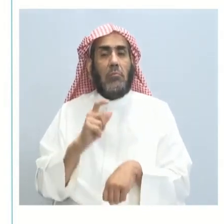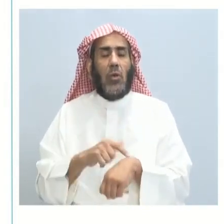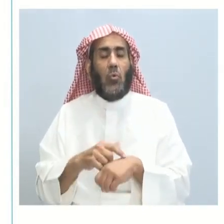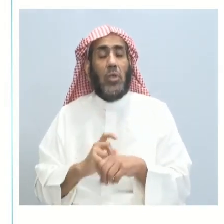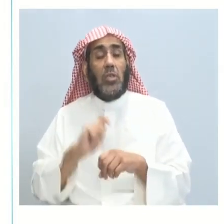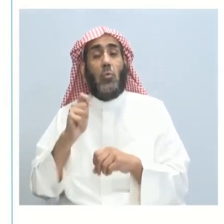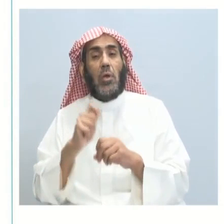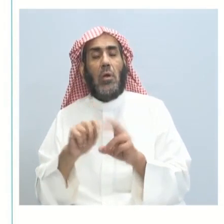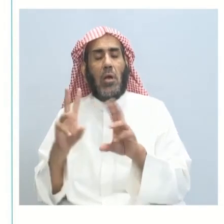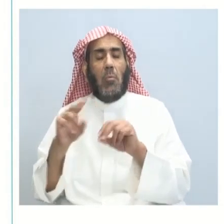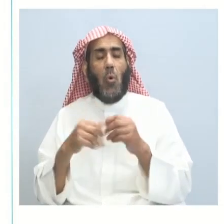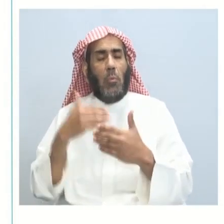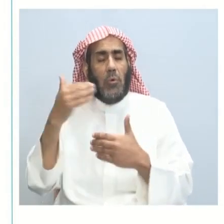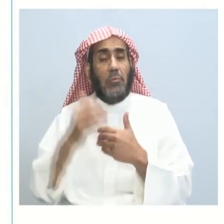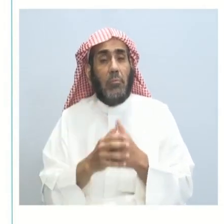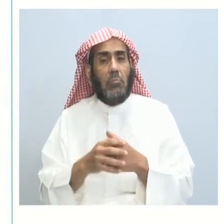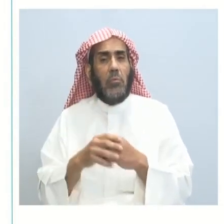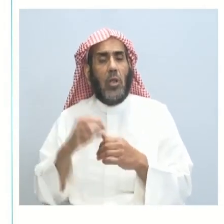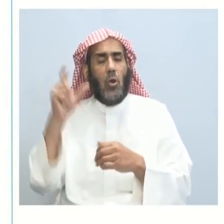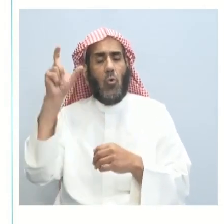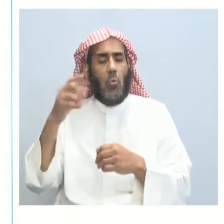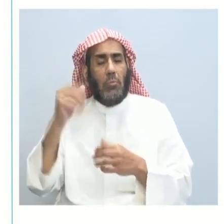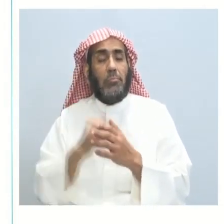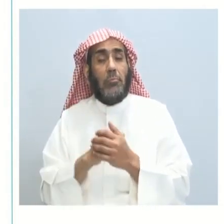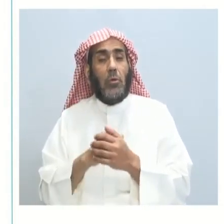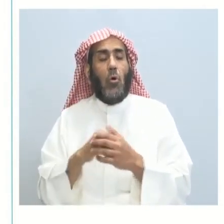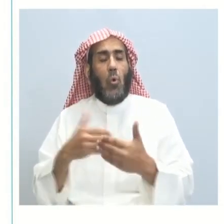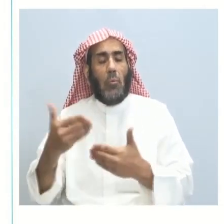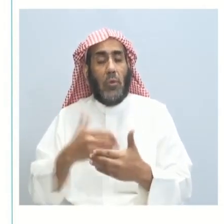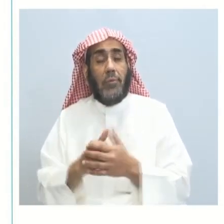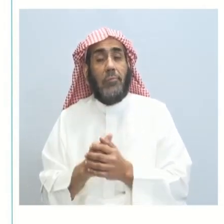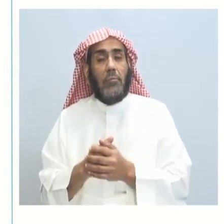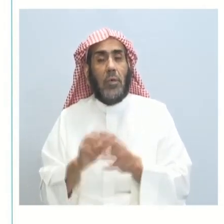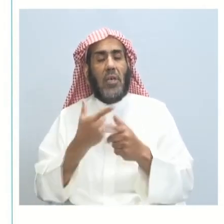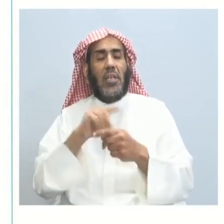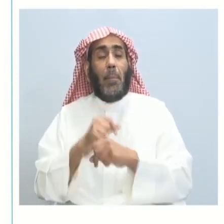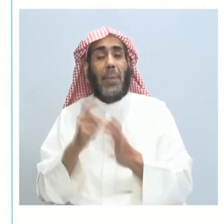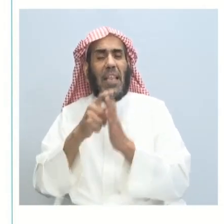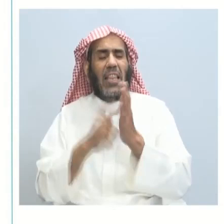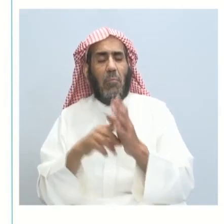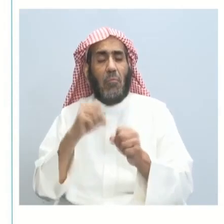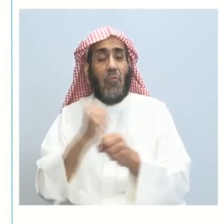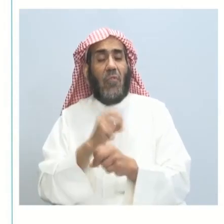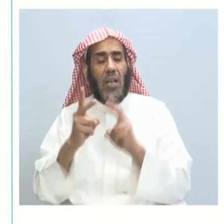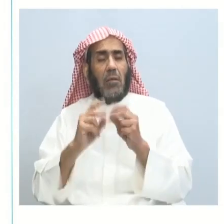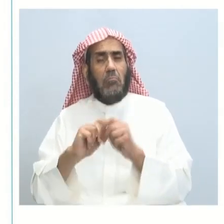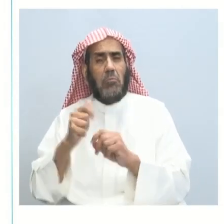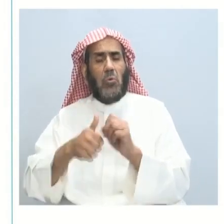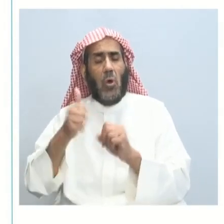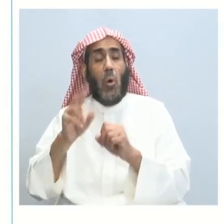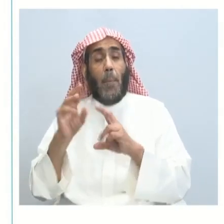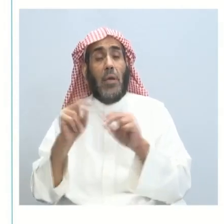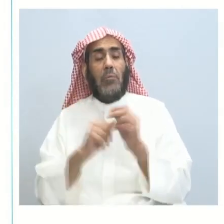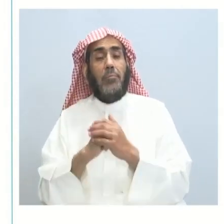الجوده كما هو متوقع من قبل العملاء وكذلك المضيف قد يرغب بتنظيم فعاليه بجوده ومعايير